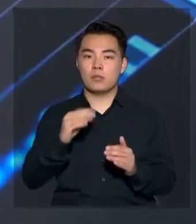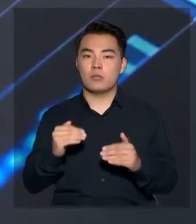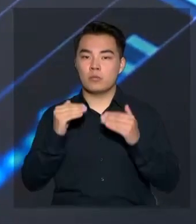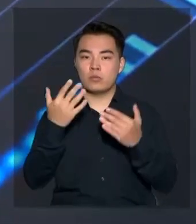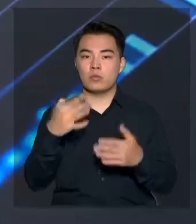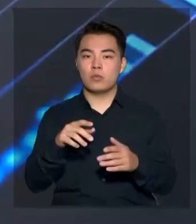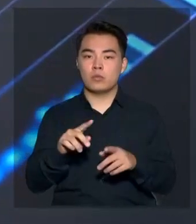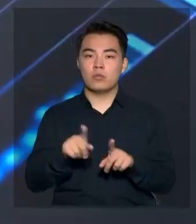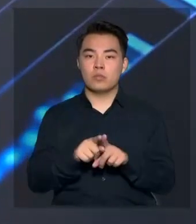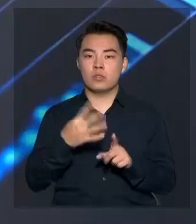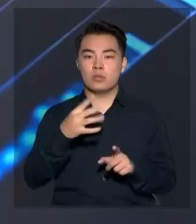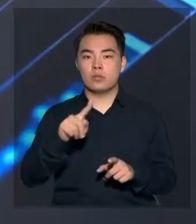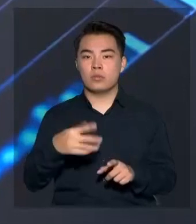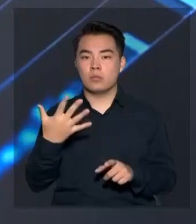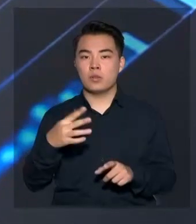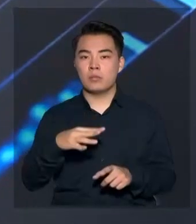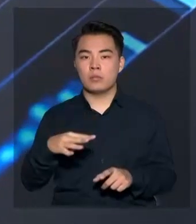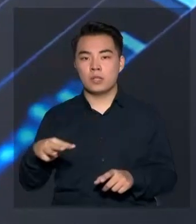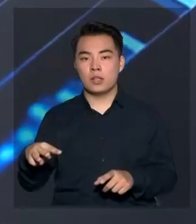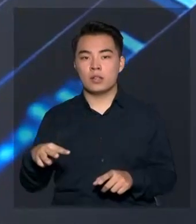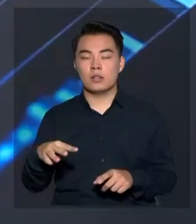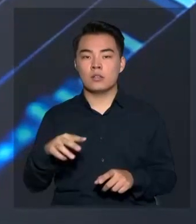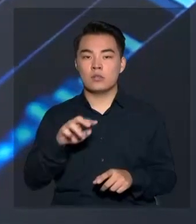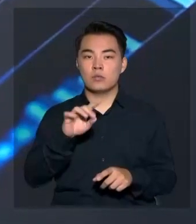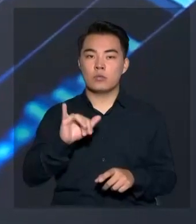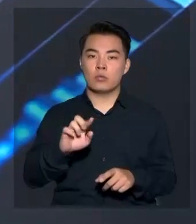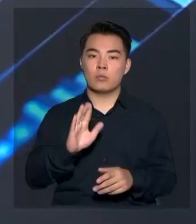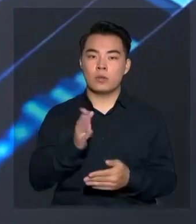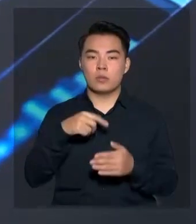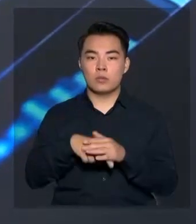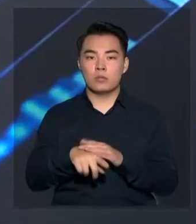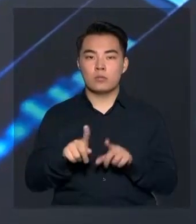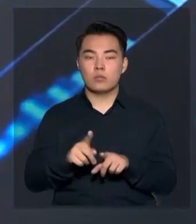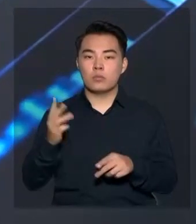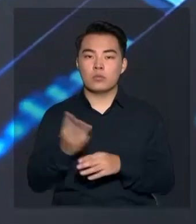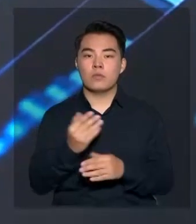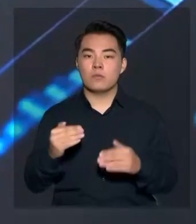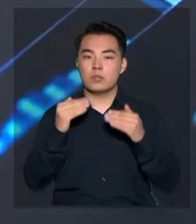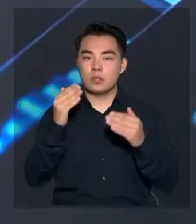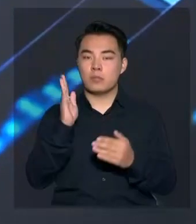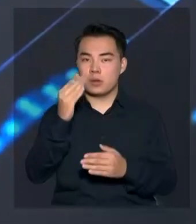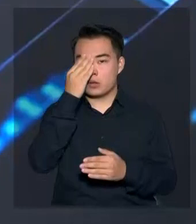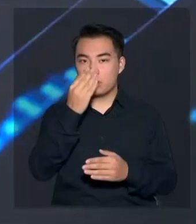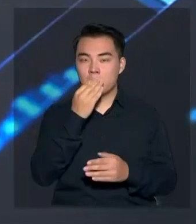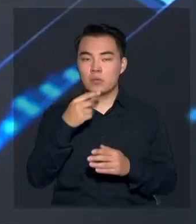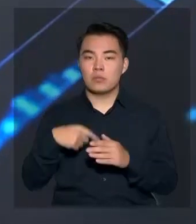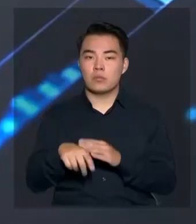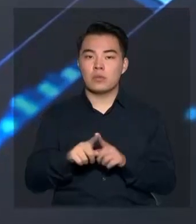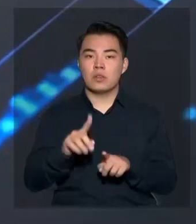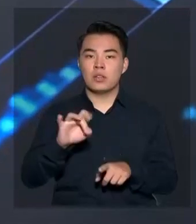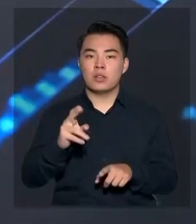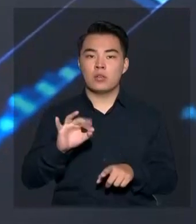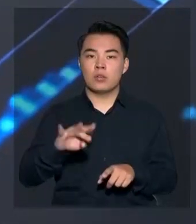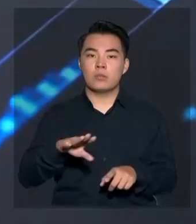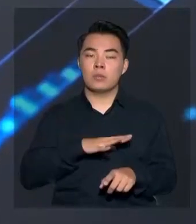процентов и достигли почти четыре с половиной миллиарда рублей это как минимум втрое выше чем летом но абсолютный